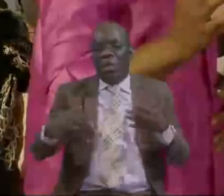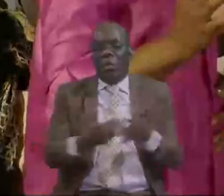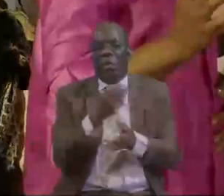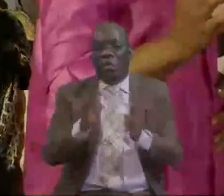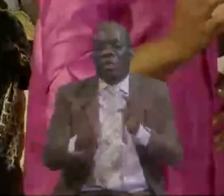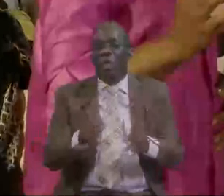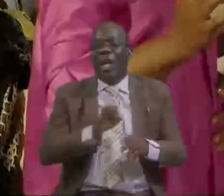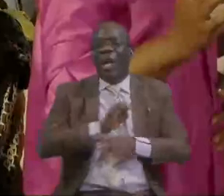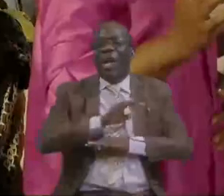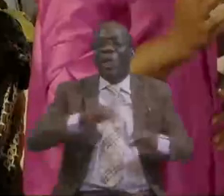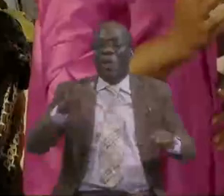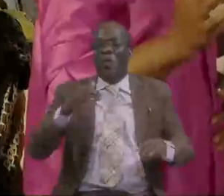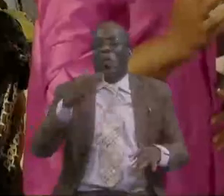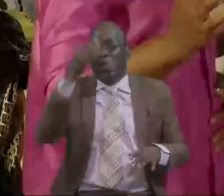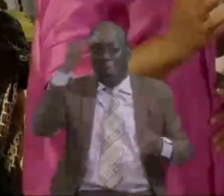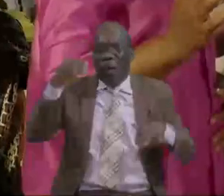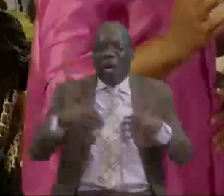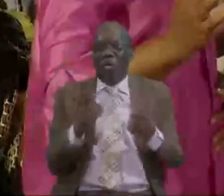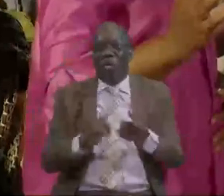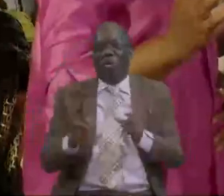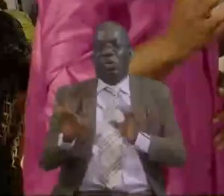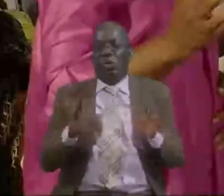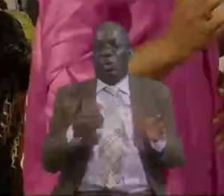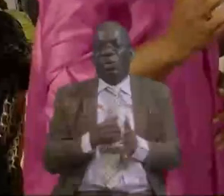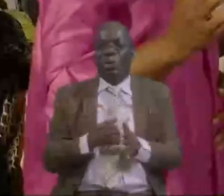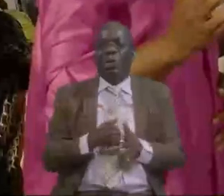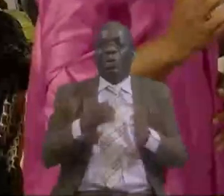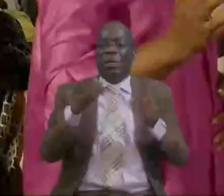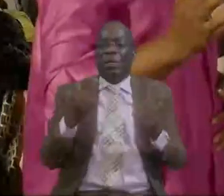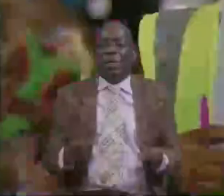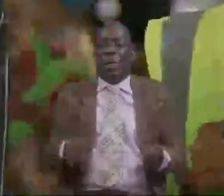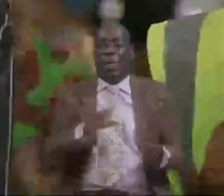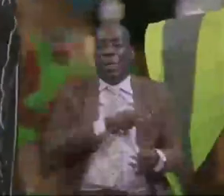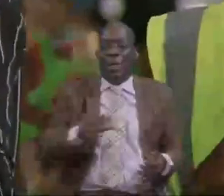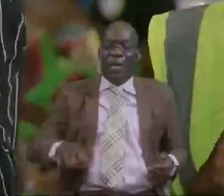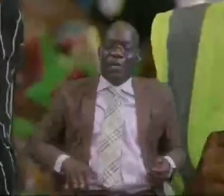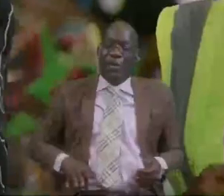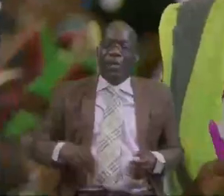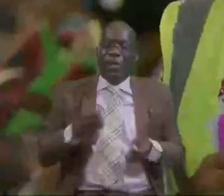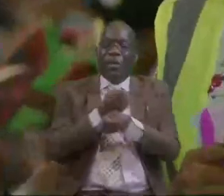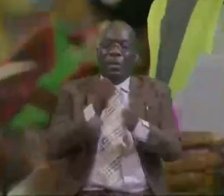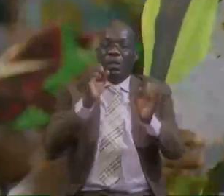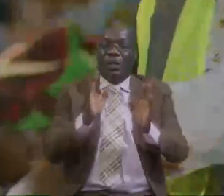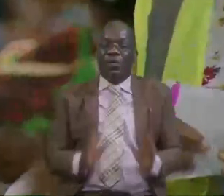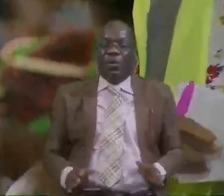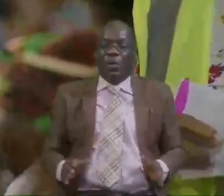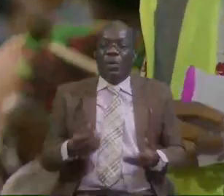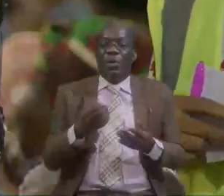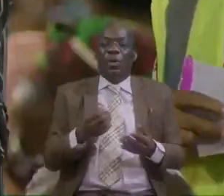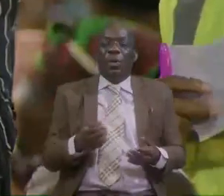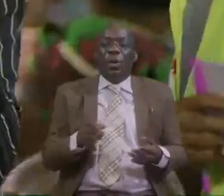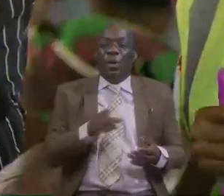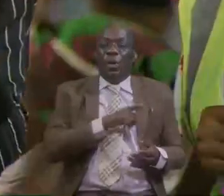n'arrive pas. Maintenant, Christ, Sauveur, Seigneur,